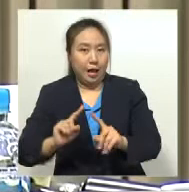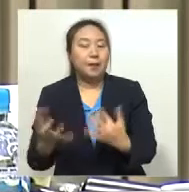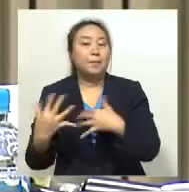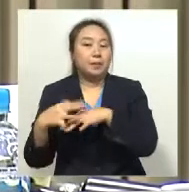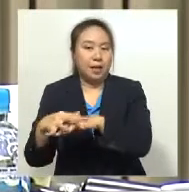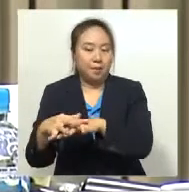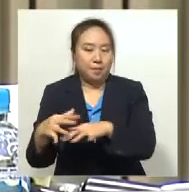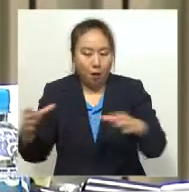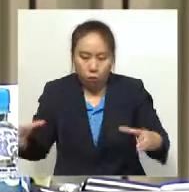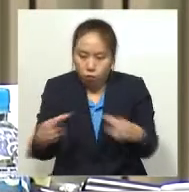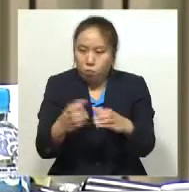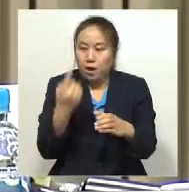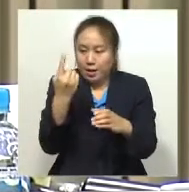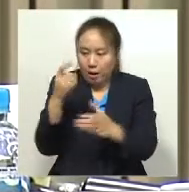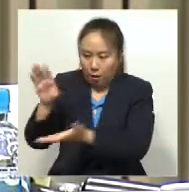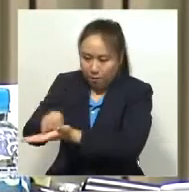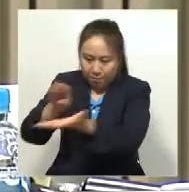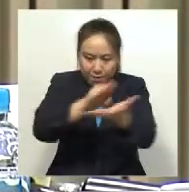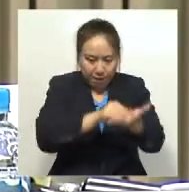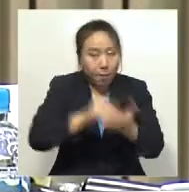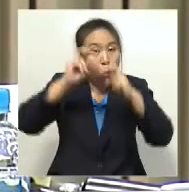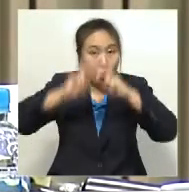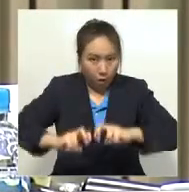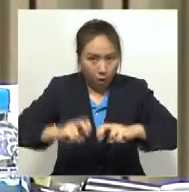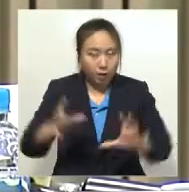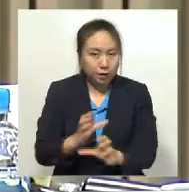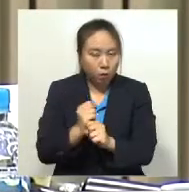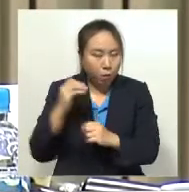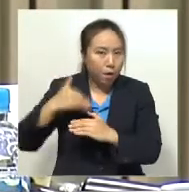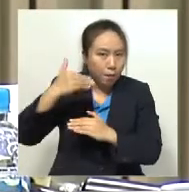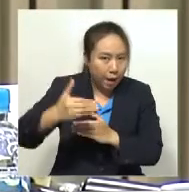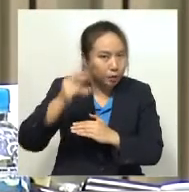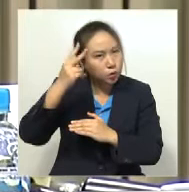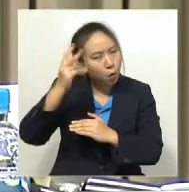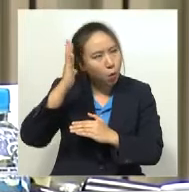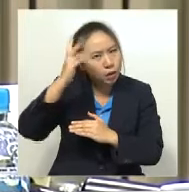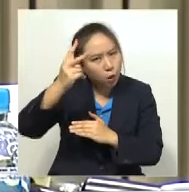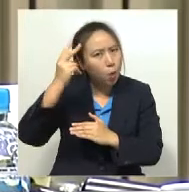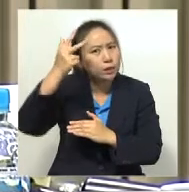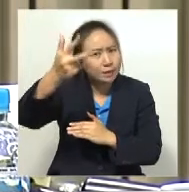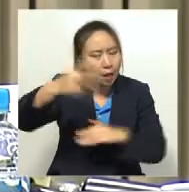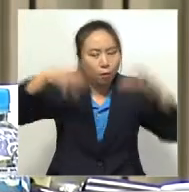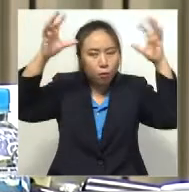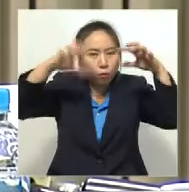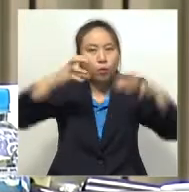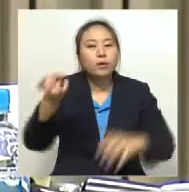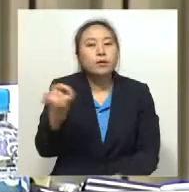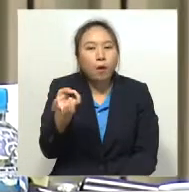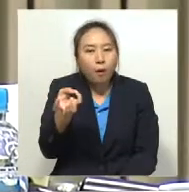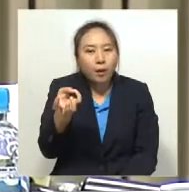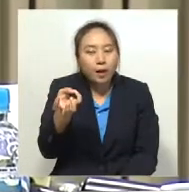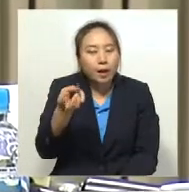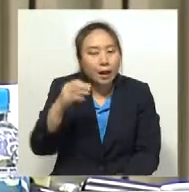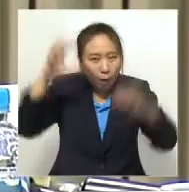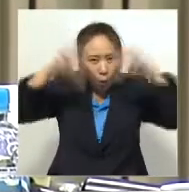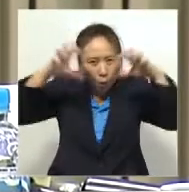ะห์เป็นหนึ่งเดียวเท่านั้นก็สู่ออกมานะครับว่า2สัปดาห์ข้างหน้าเนี่ยฝนจะเบานะครับอาจจะเริ่มขยับตัวมากขึ้นตั้งแต่วัน